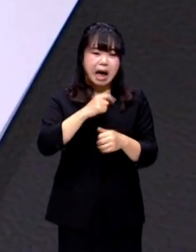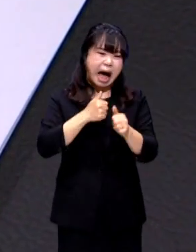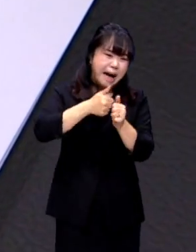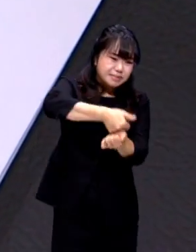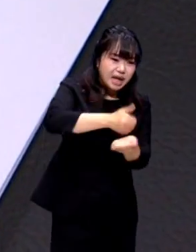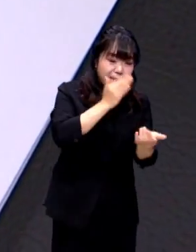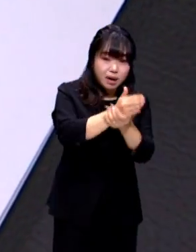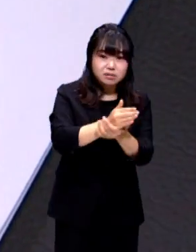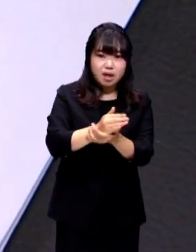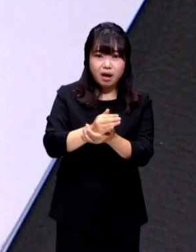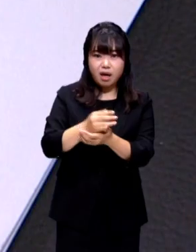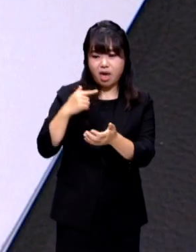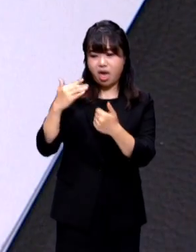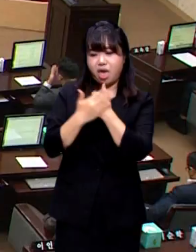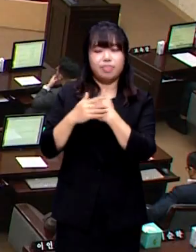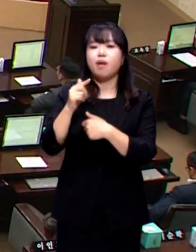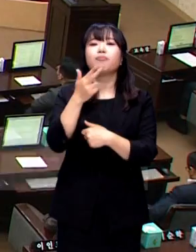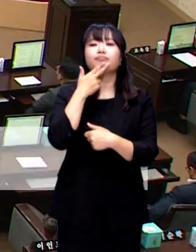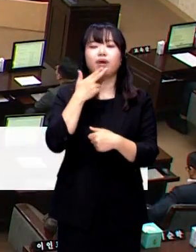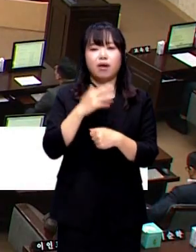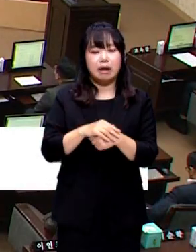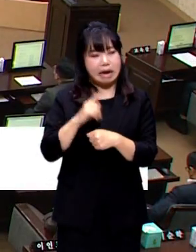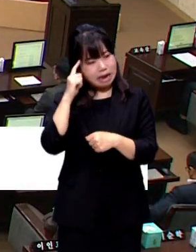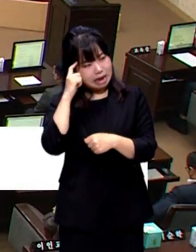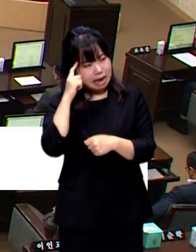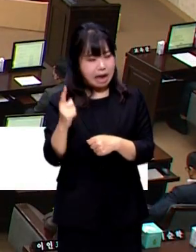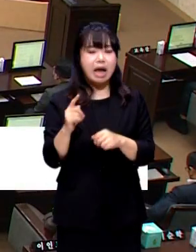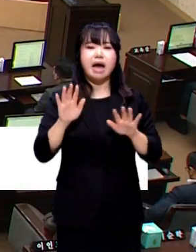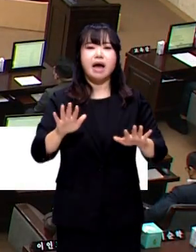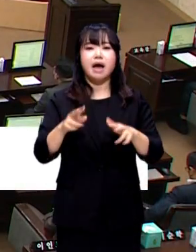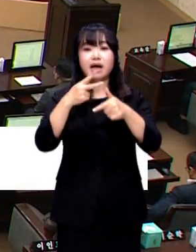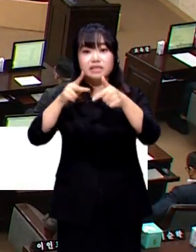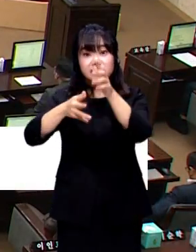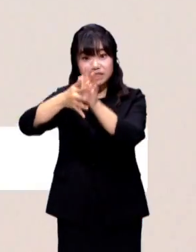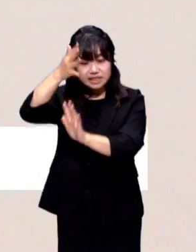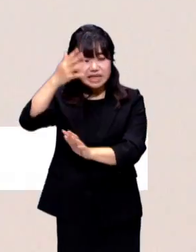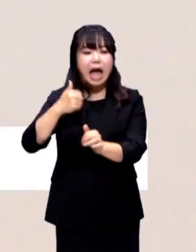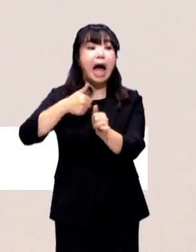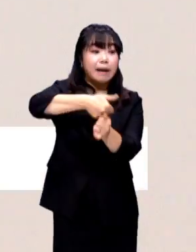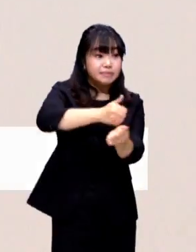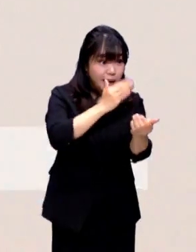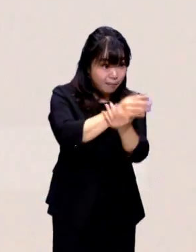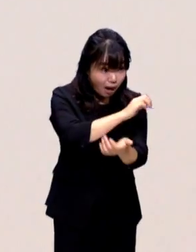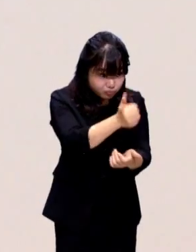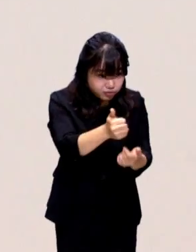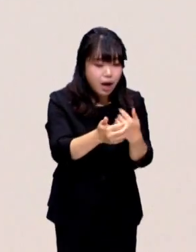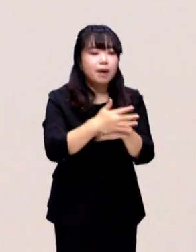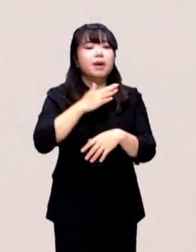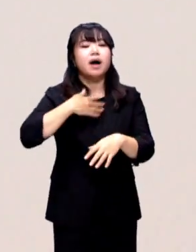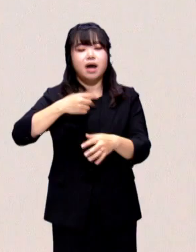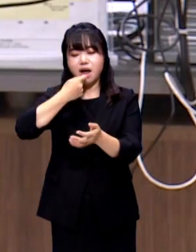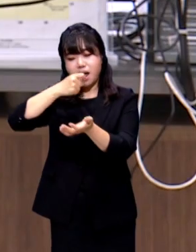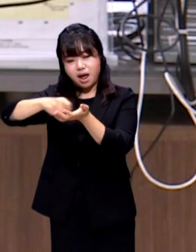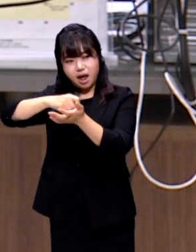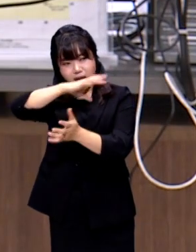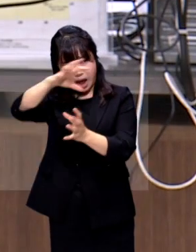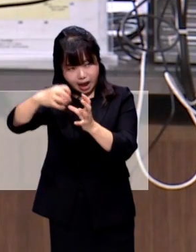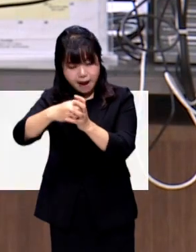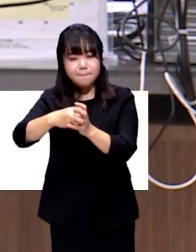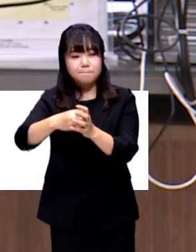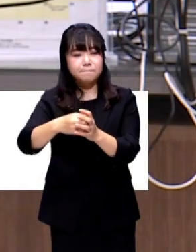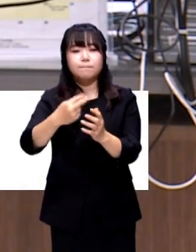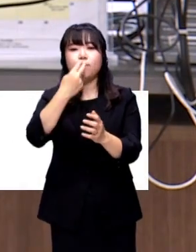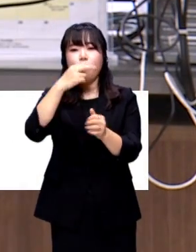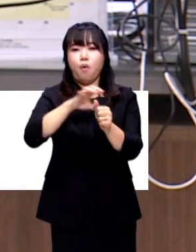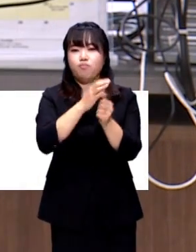있습니다. 인천시의회는 보장 항목에 압사 사고를 적용시킨다는 방침입니다. 시민